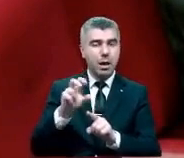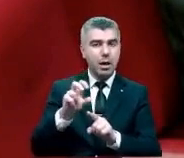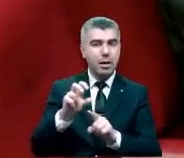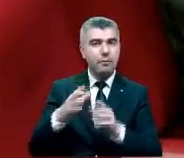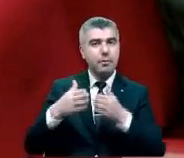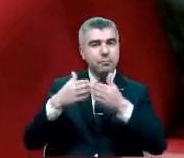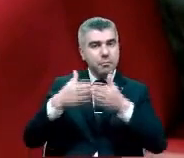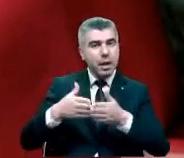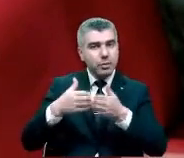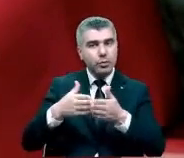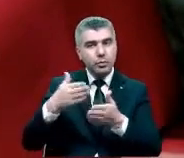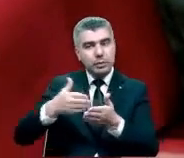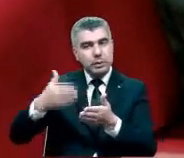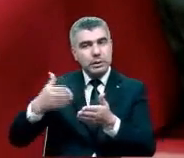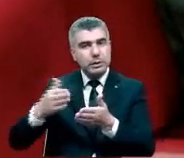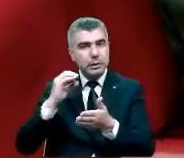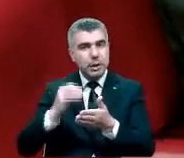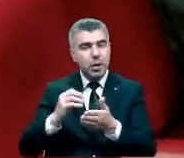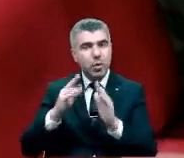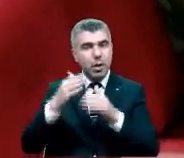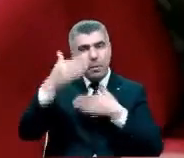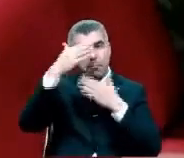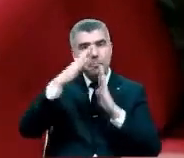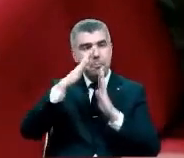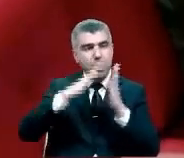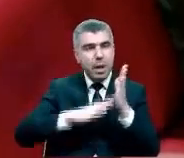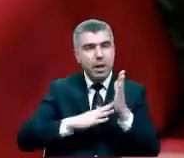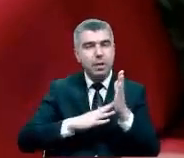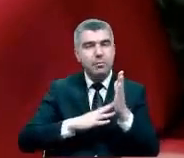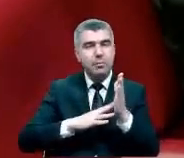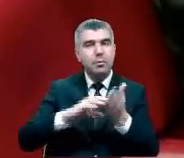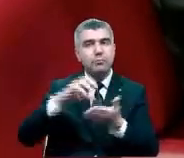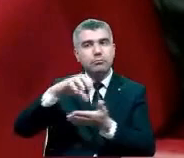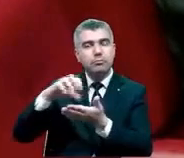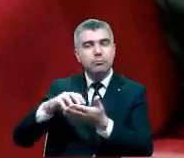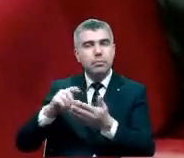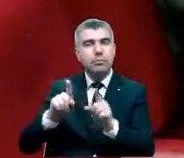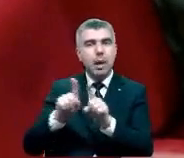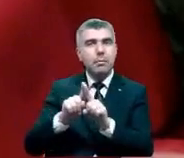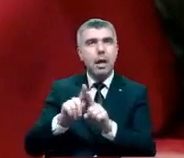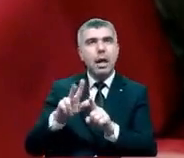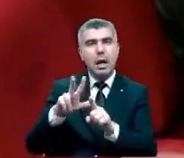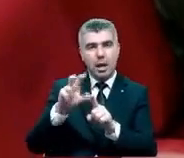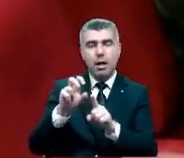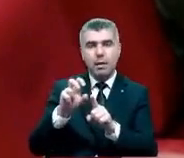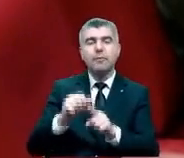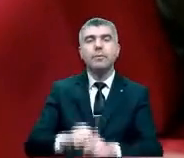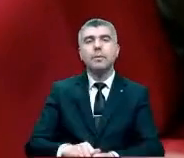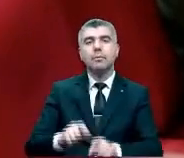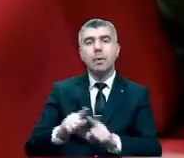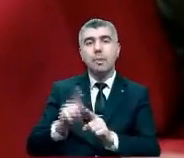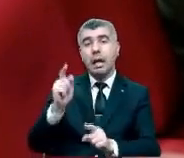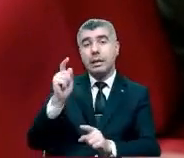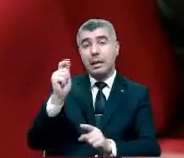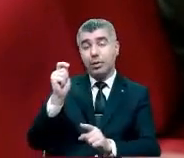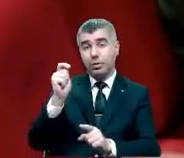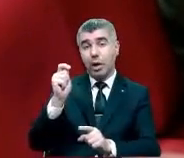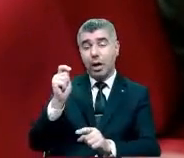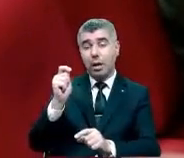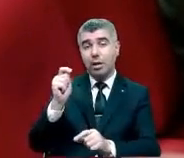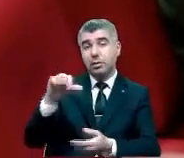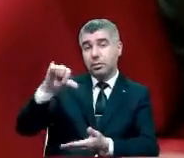المغربيه يعني مصنفه داخل افضل الموانئ. تتعرفوا بانه ميناء طنجة